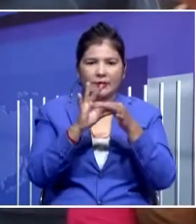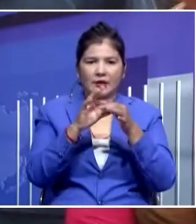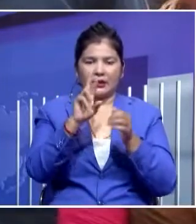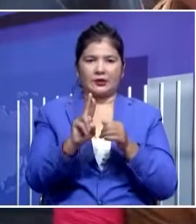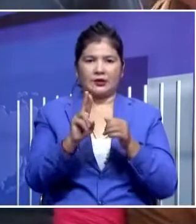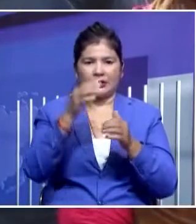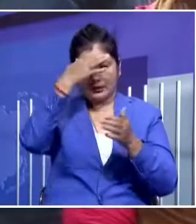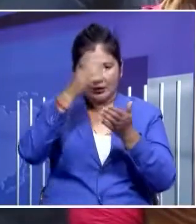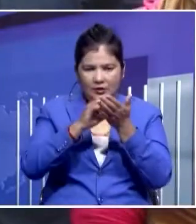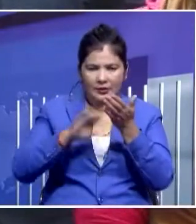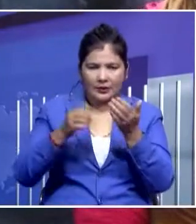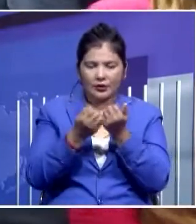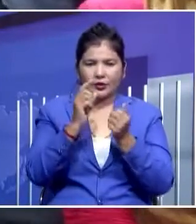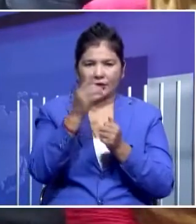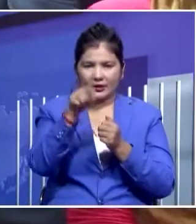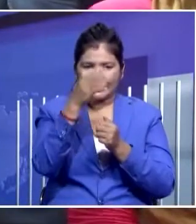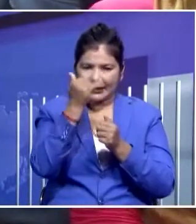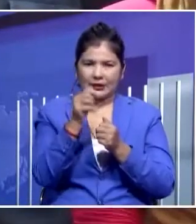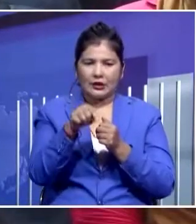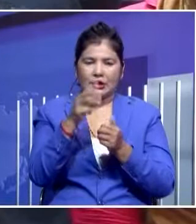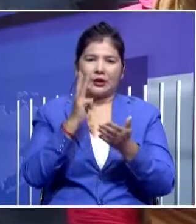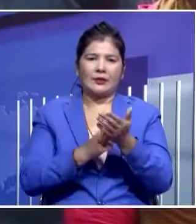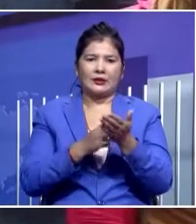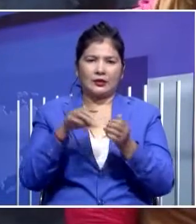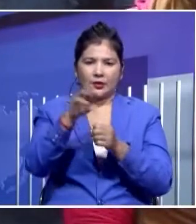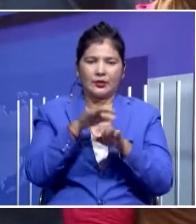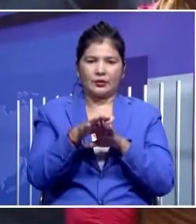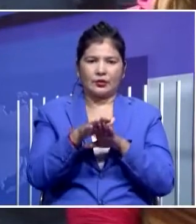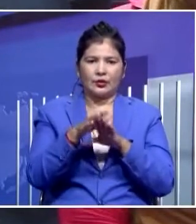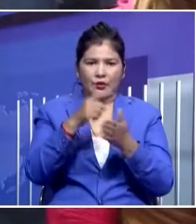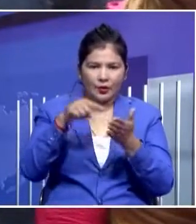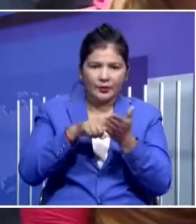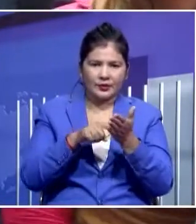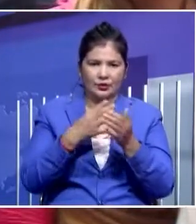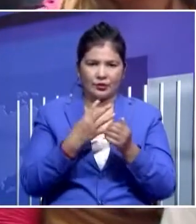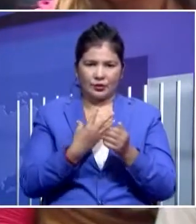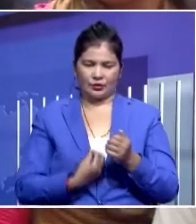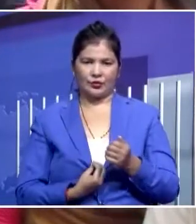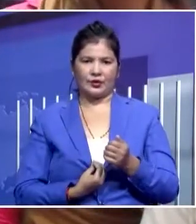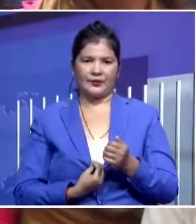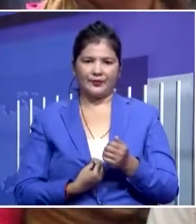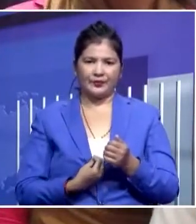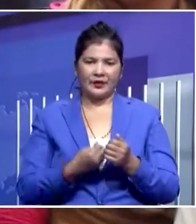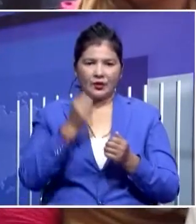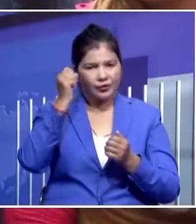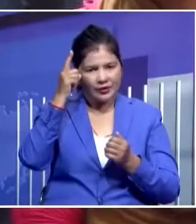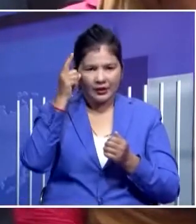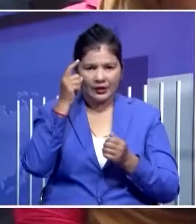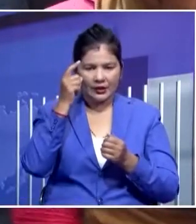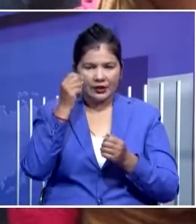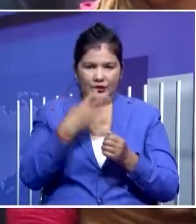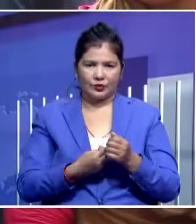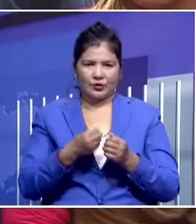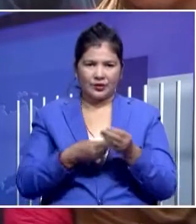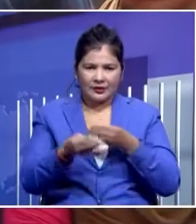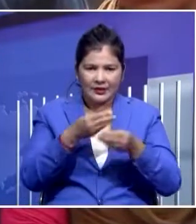यसको समाधान गर्ने हो त्यस कारणले अहिले मात्रै तपाईँहरूको बिचमा तपाईँहरूसँग दुःख तपाईँहरूको दुःख बुझ्ने र दुःख साट्नेको